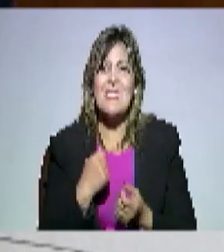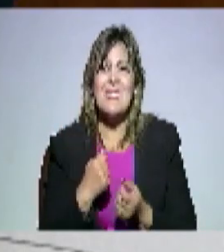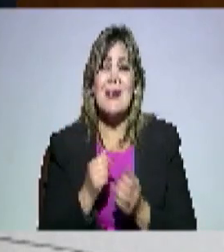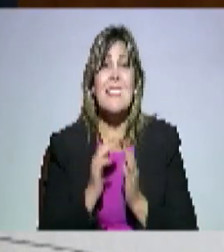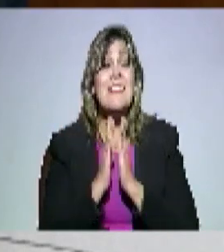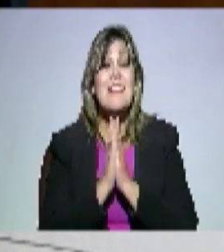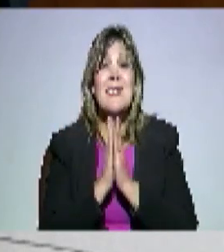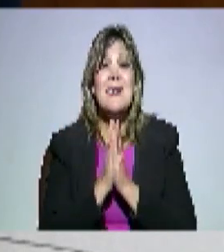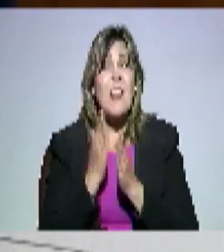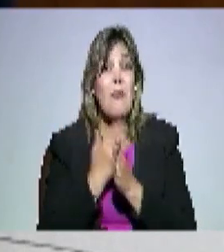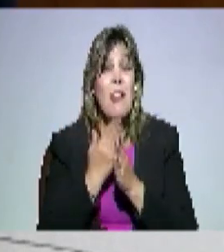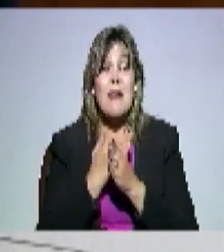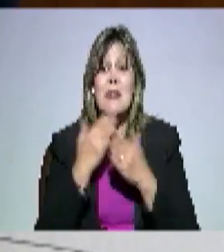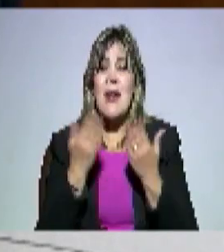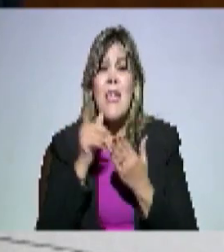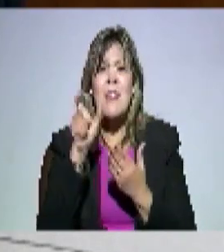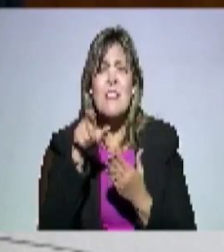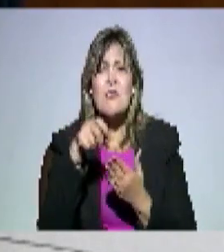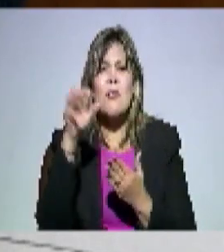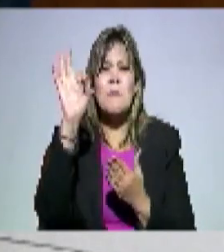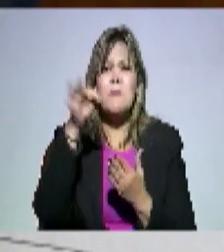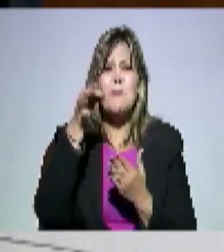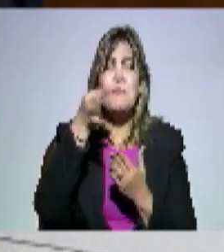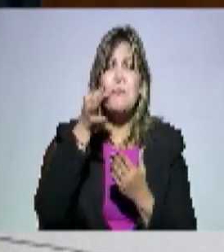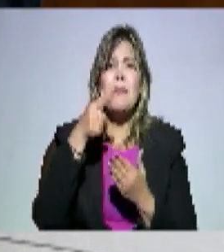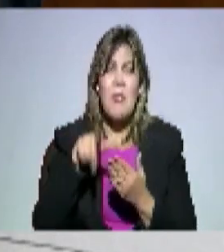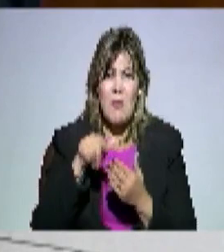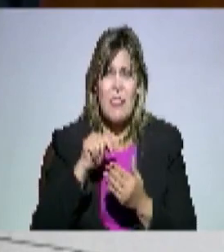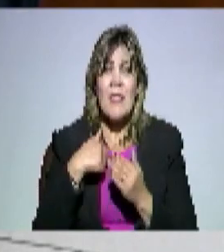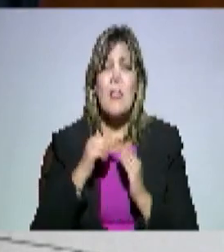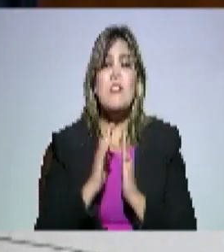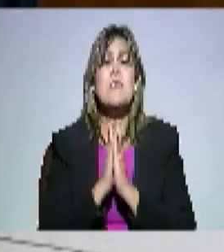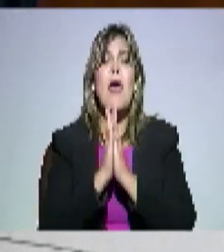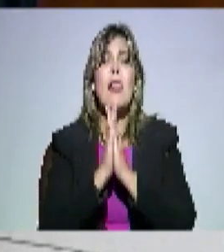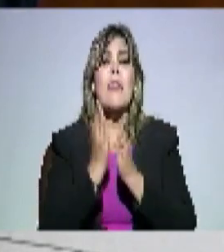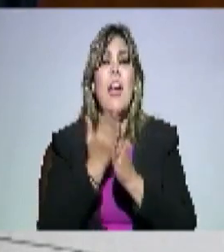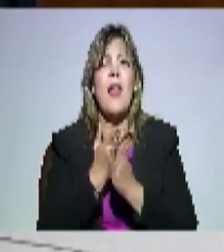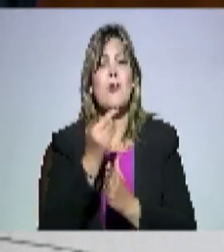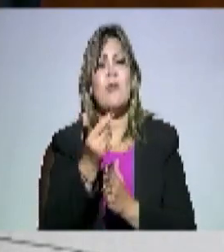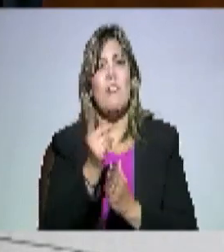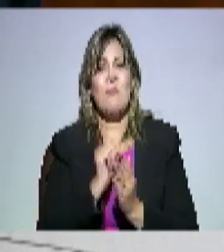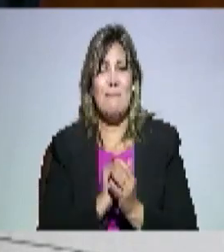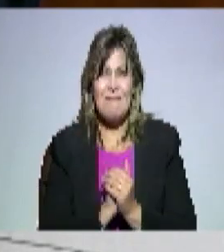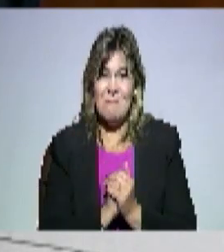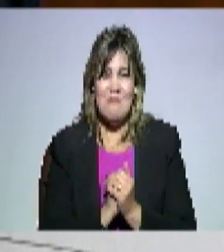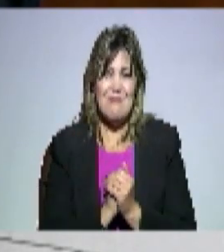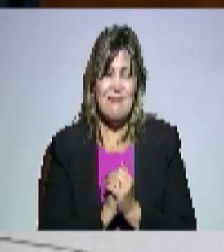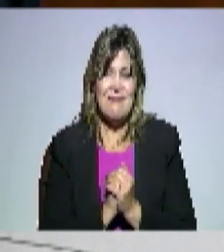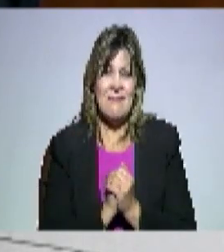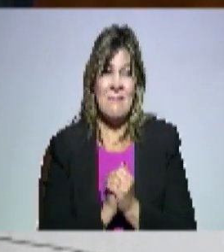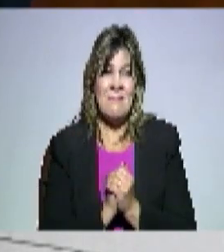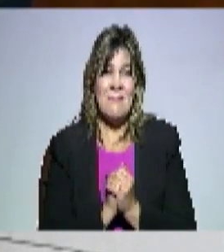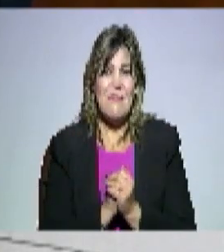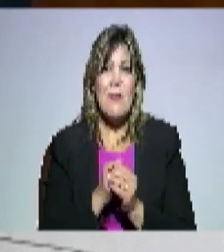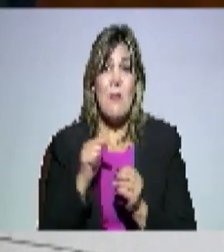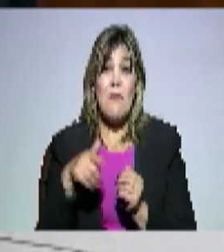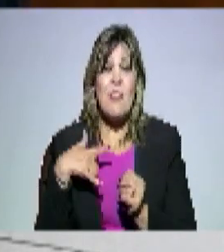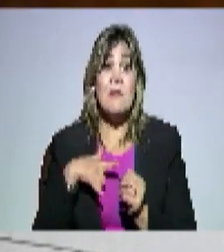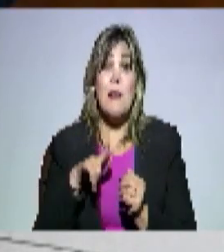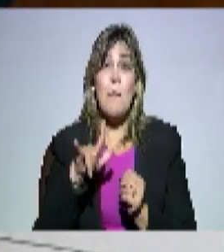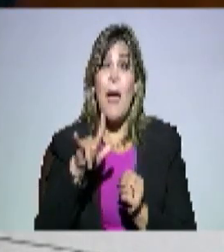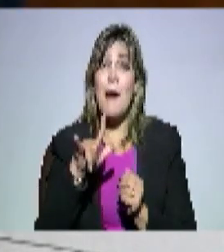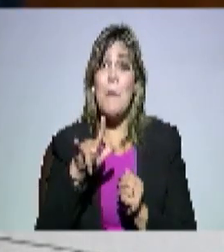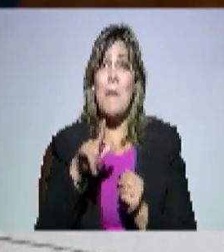صلوا لاجل الذين يسيئون اليكم صلوا لهم يصلوا لهم فهذه المحبه